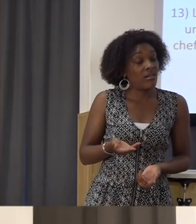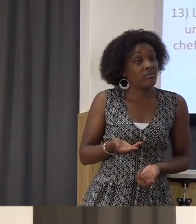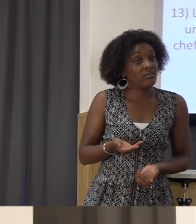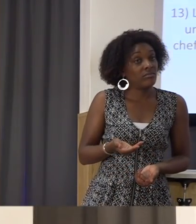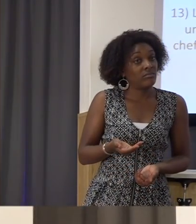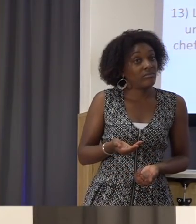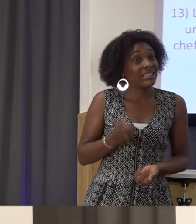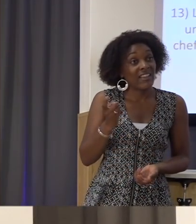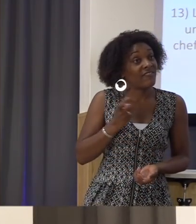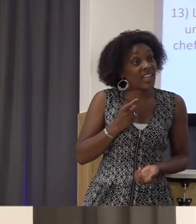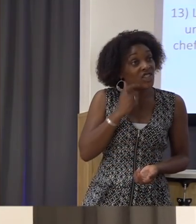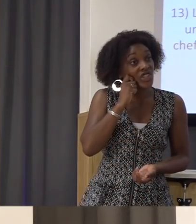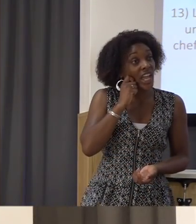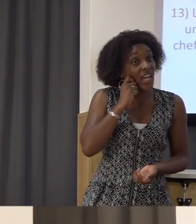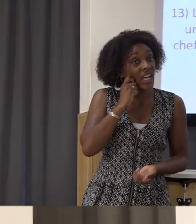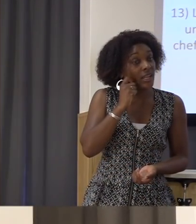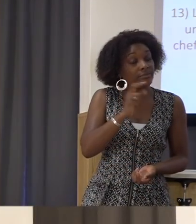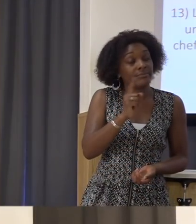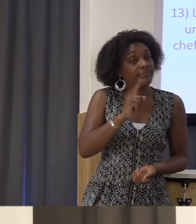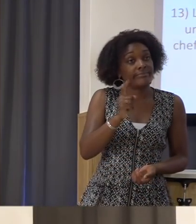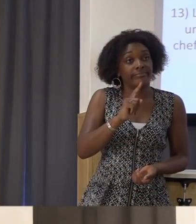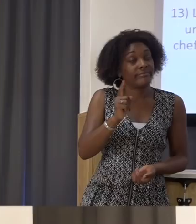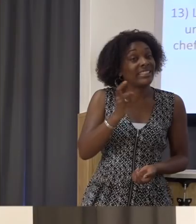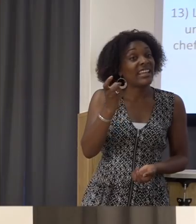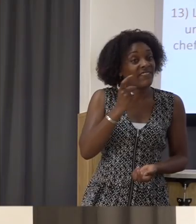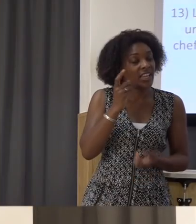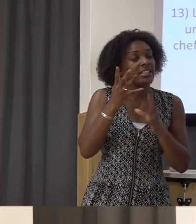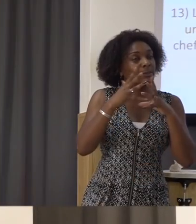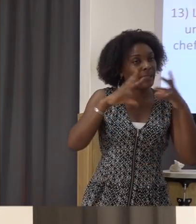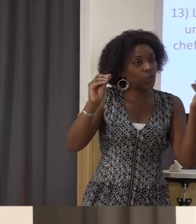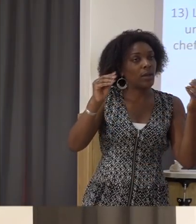Ça ne vient pas de la chair. Ça vient de l'ennemi.